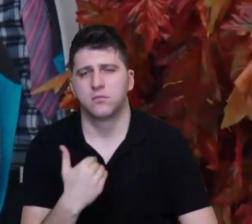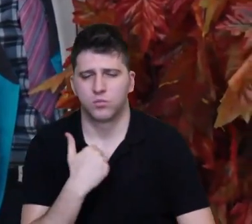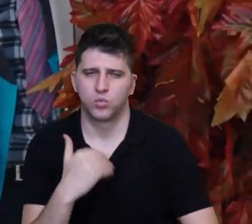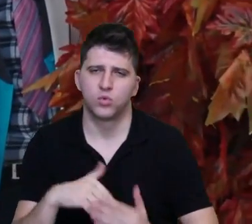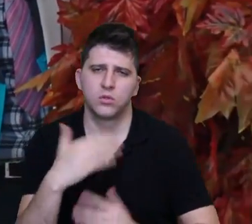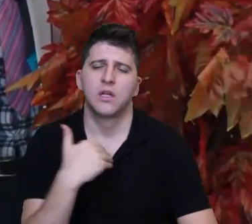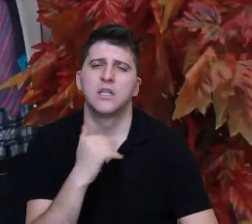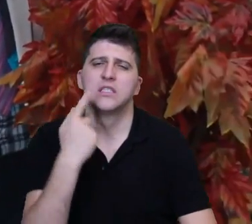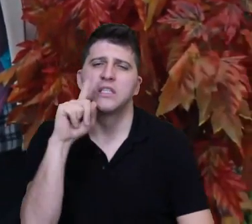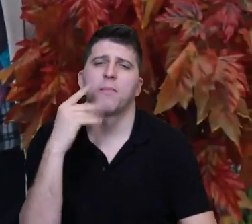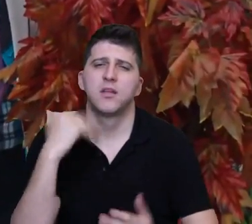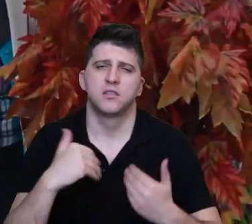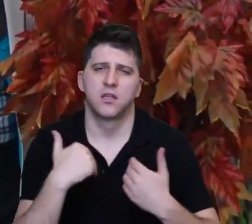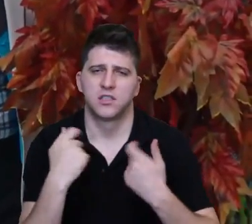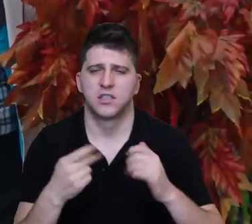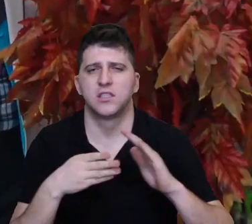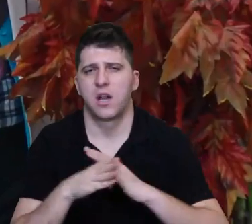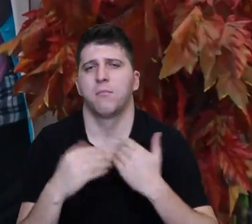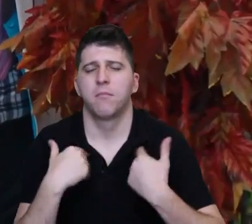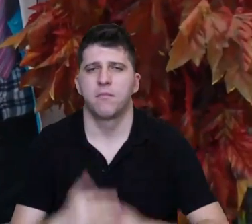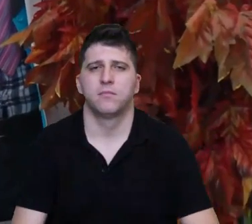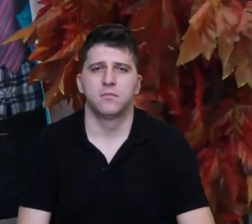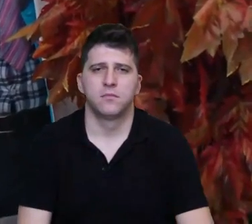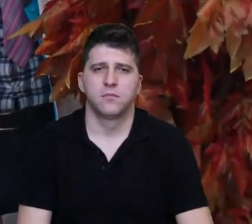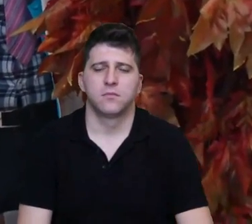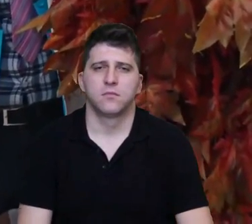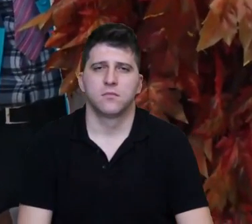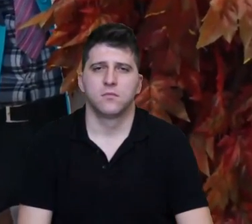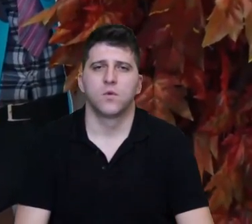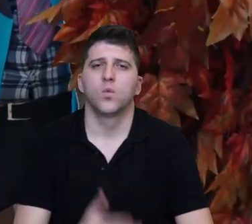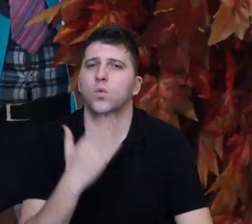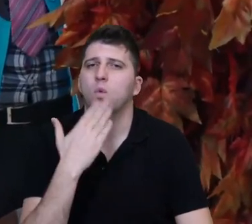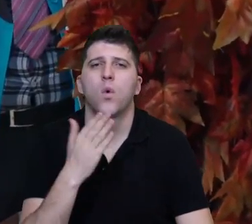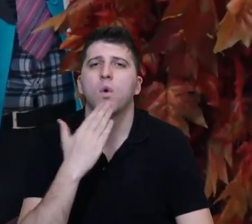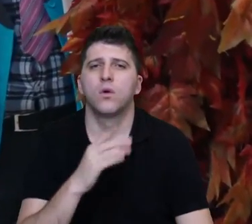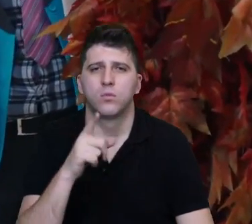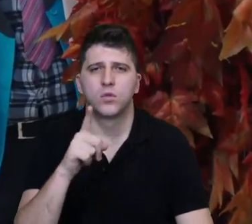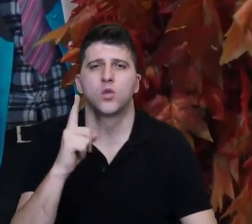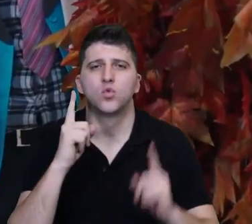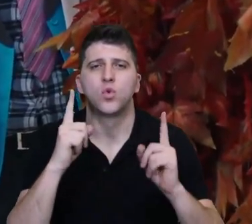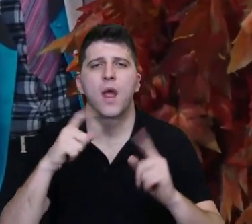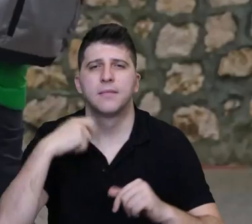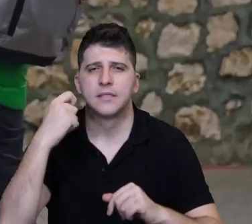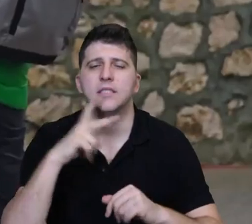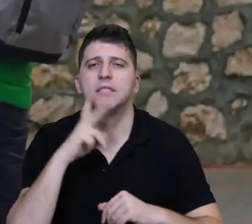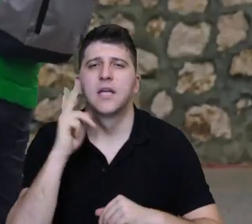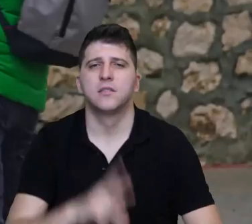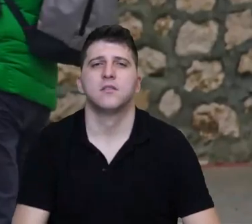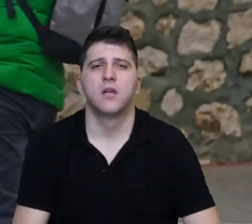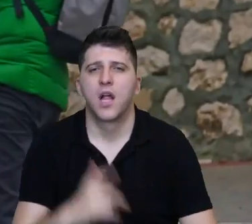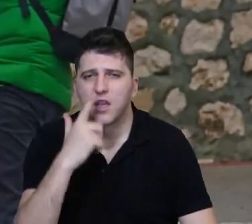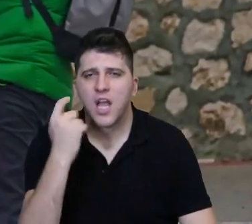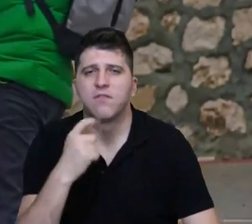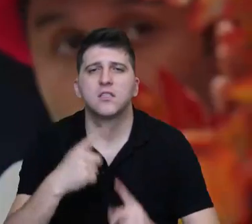bundan sonra tek başına çekti. Macaulay Culkin hesabı. Gizleniyorlar. Yok yok. Bunlar dönem dizisi çekecekler ya. Yoksa ne işleri